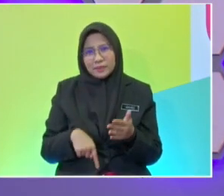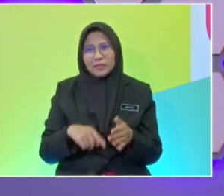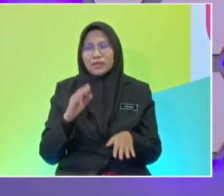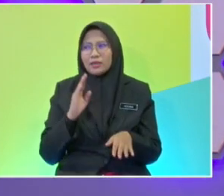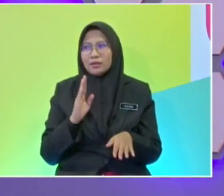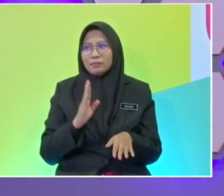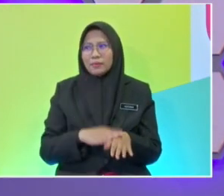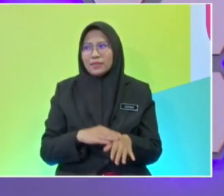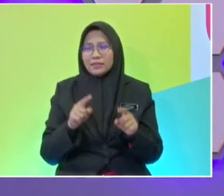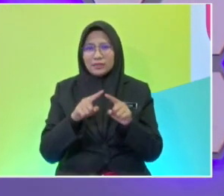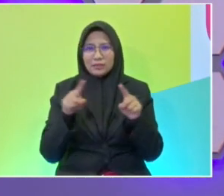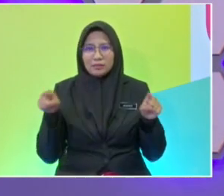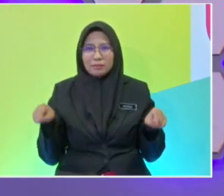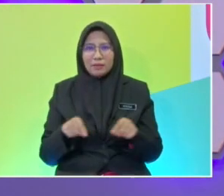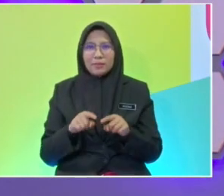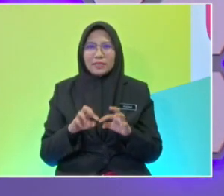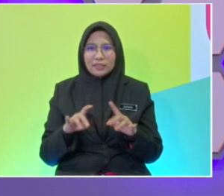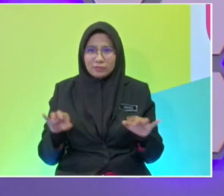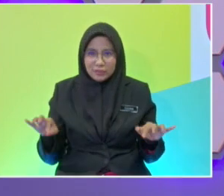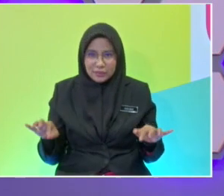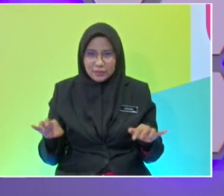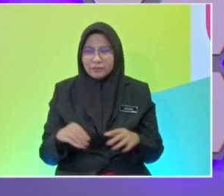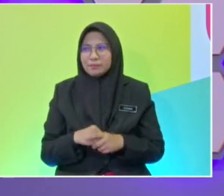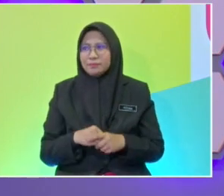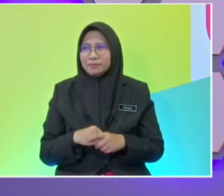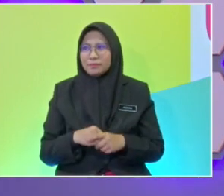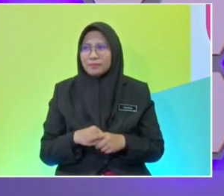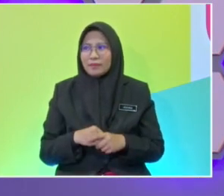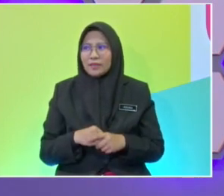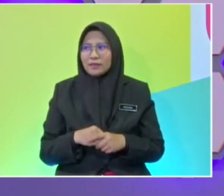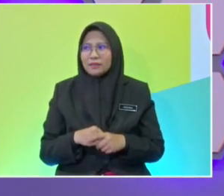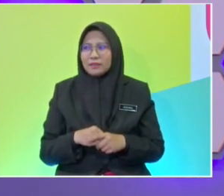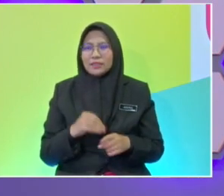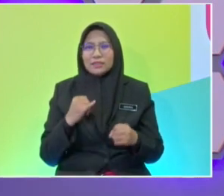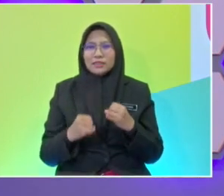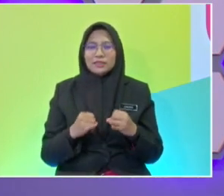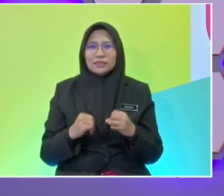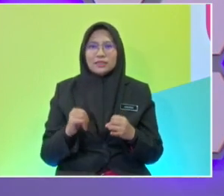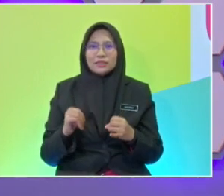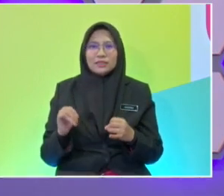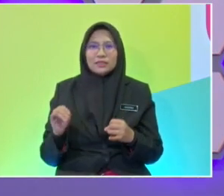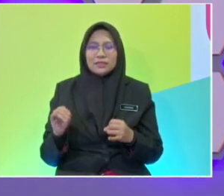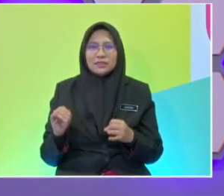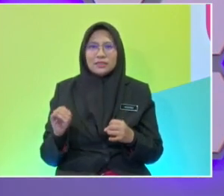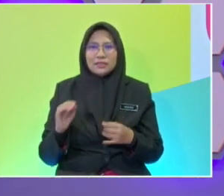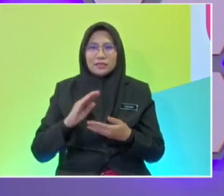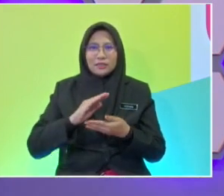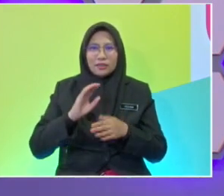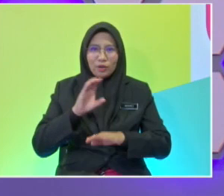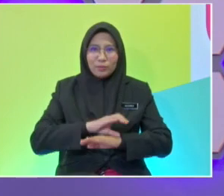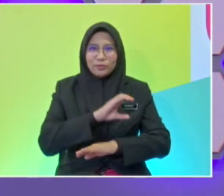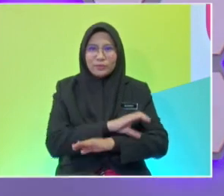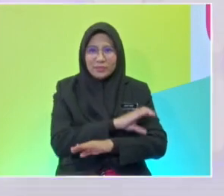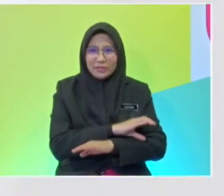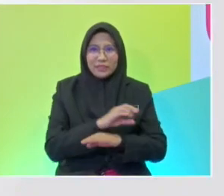dia tekan-tekan dilihat kalau di komputer gunakan moft kita guna perkataan klik gerakan